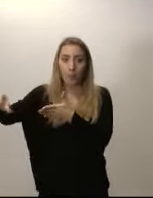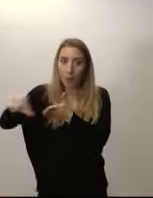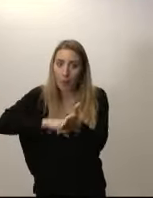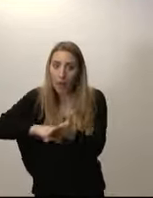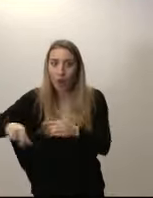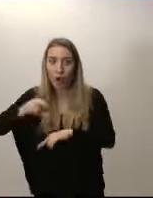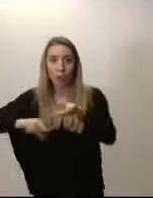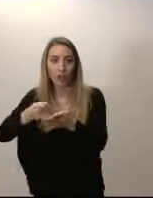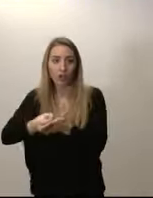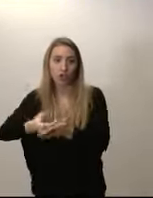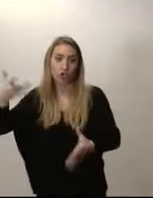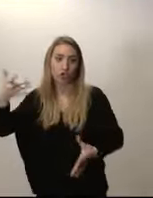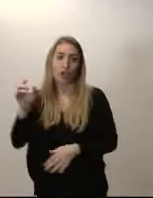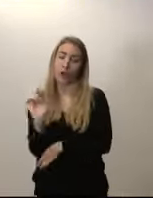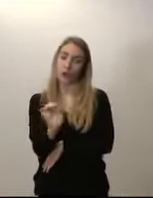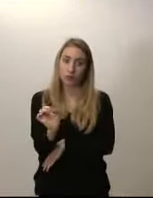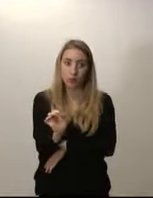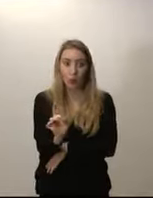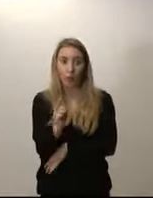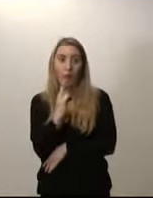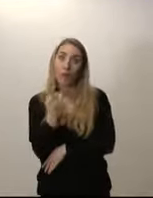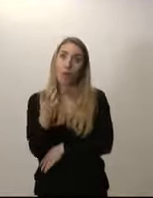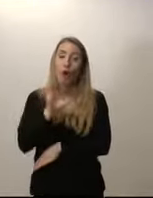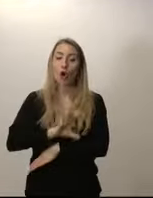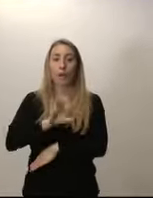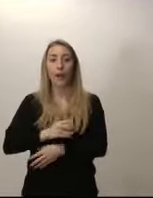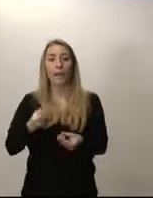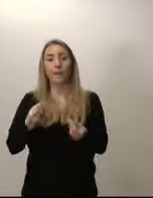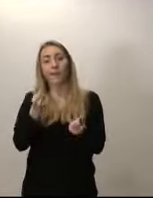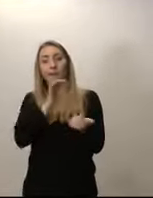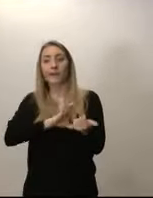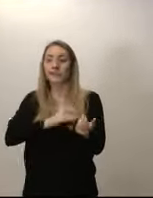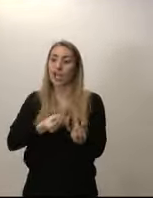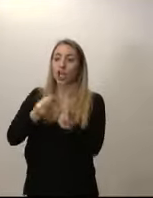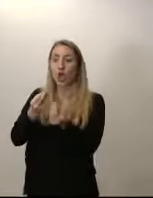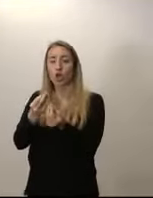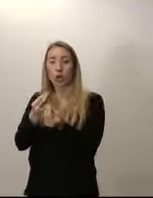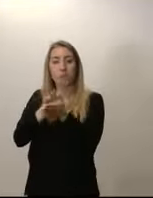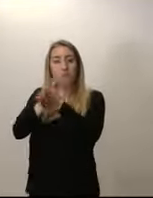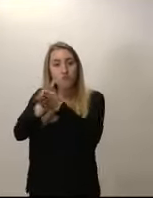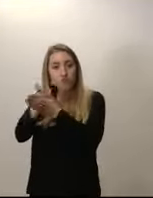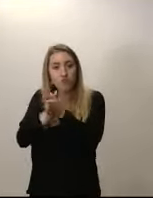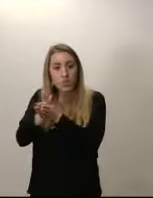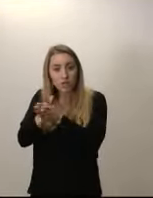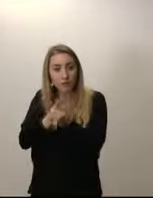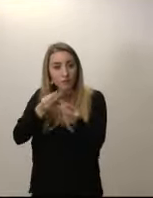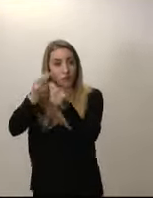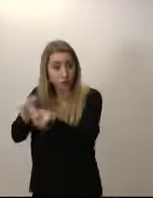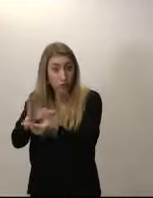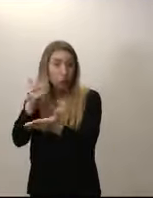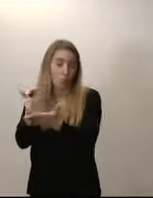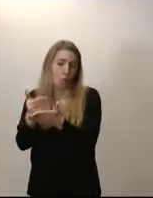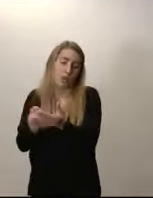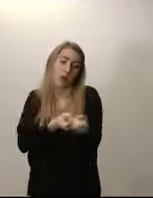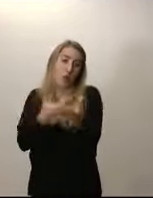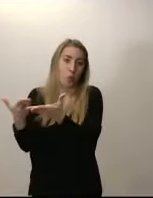Voilà. Il faut qu'il y ait tout de même une certaine carotte, bien sûr, à la demande, et on a choisi la carotte du loyer le